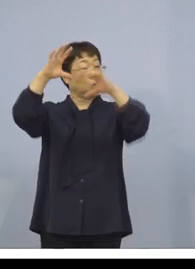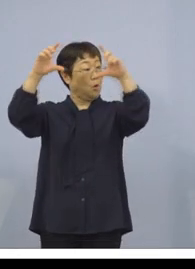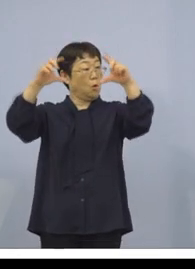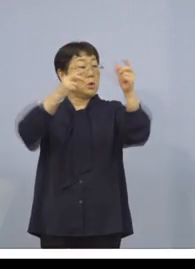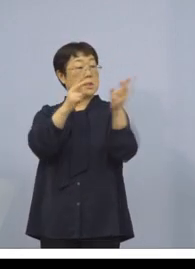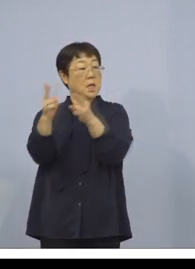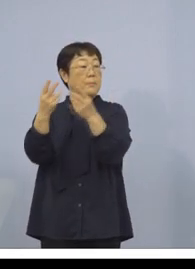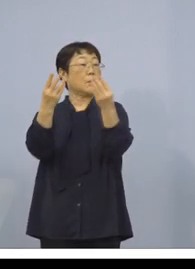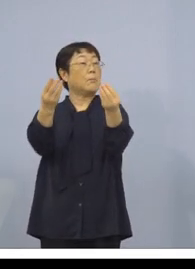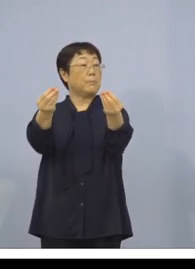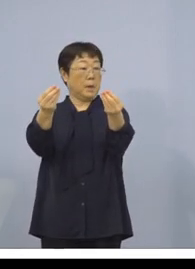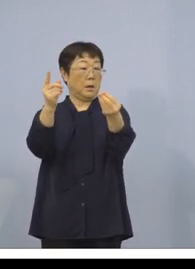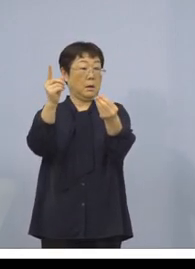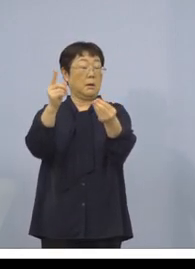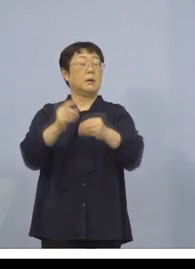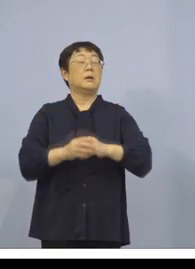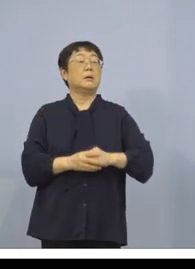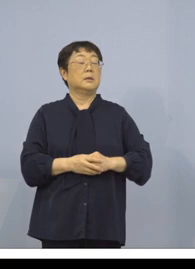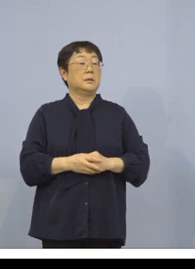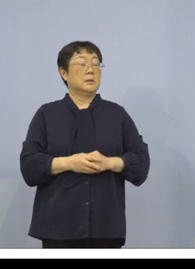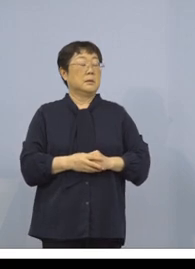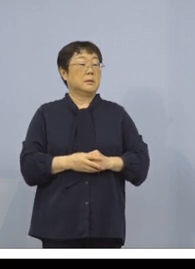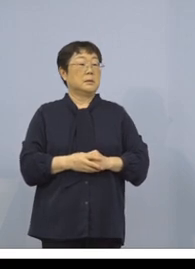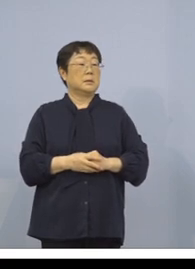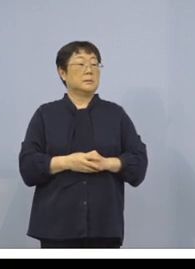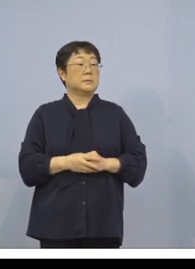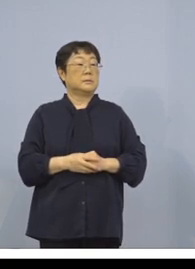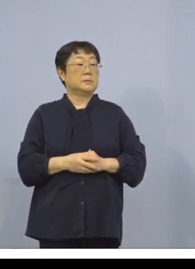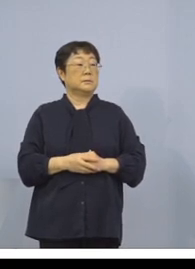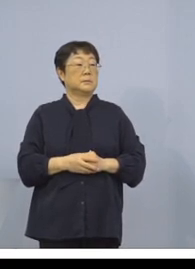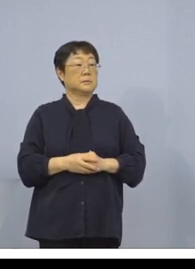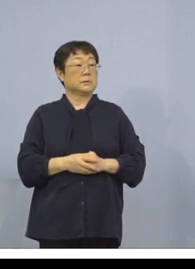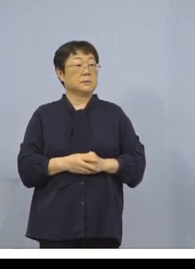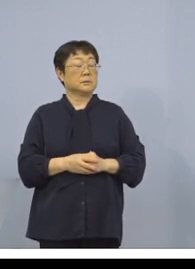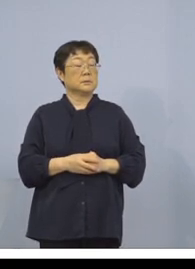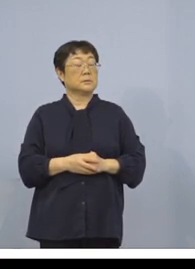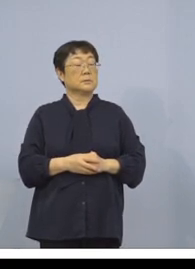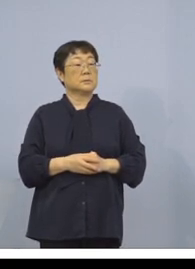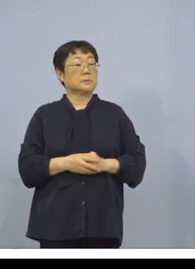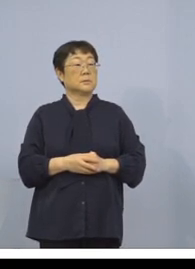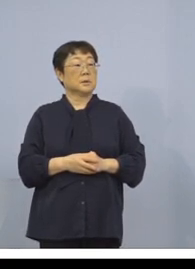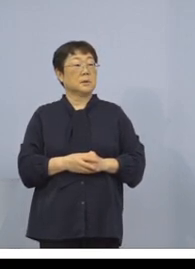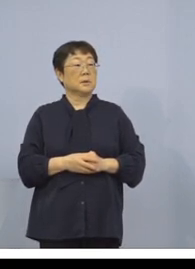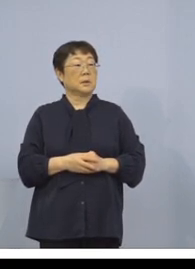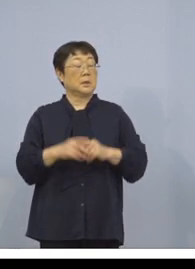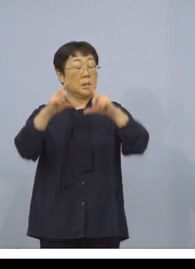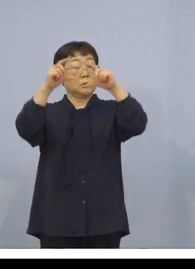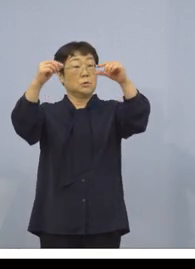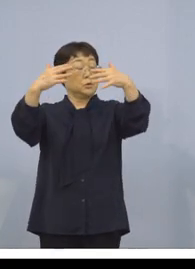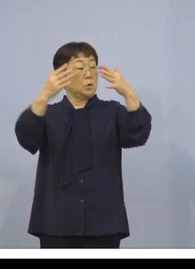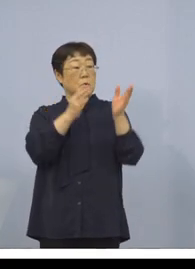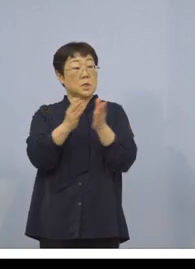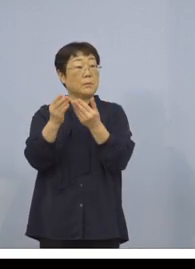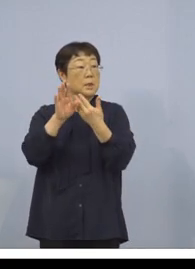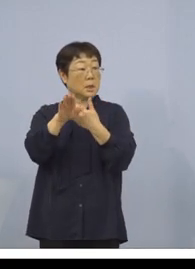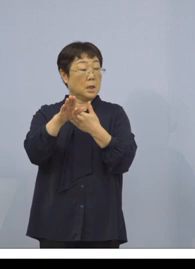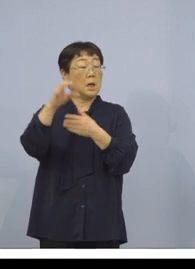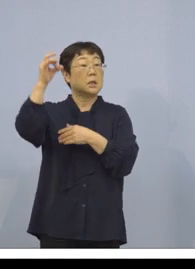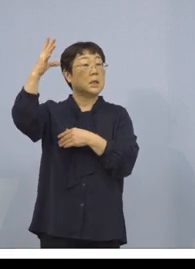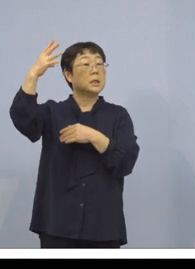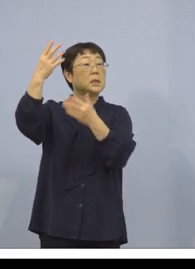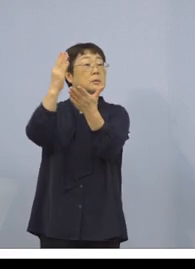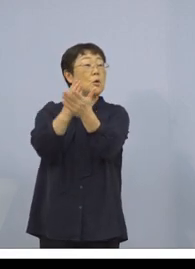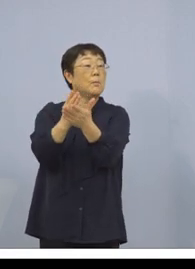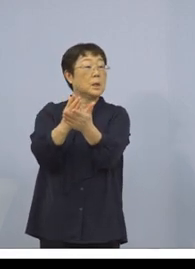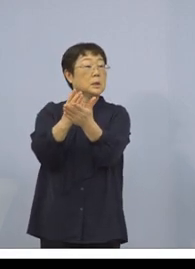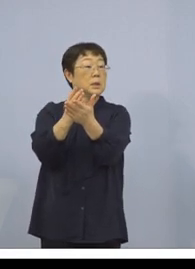ございます。いわゆる単なる 空調整備しただけじゃなくて電気が止まった